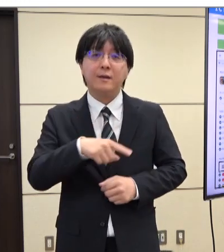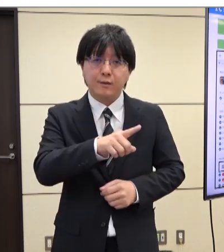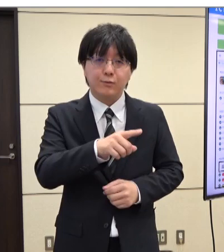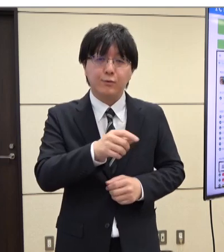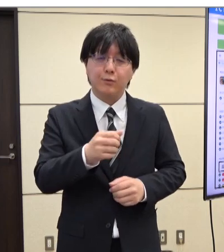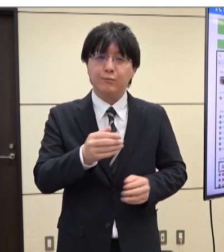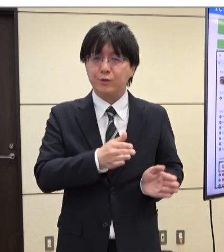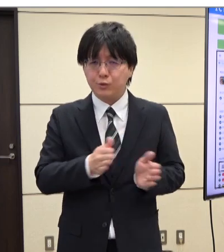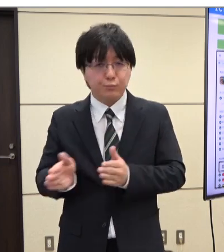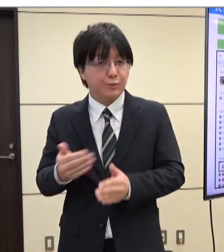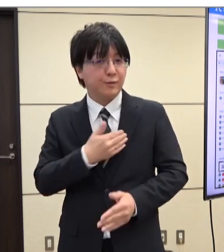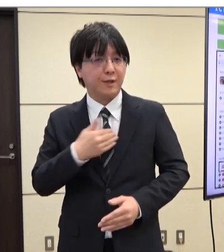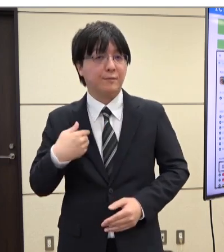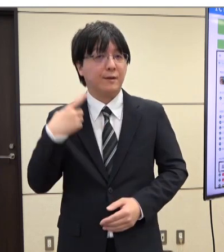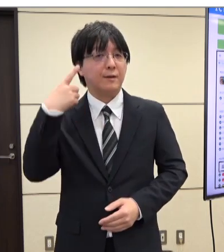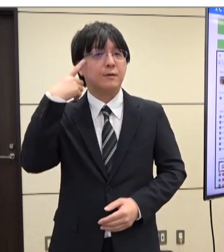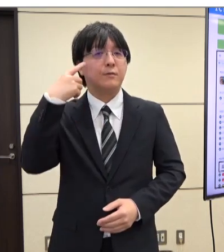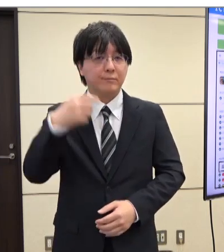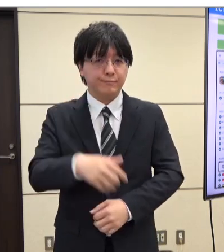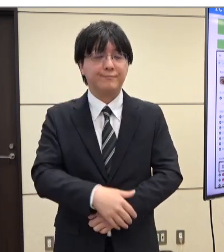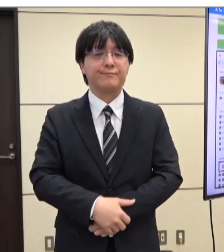るのではないかなというふうに思います。